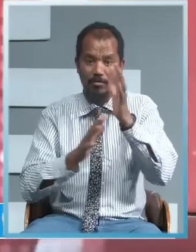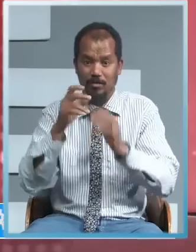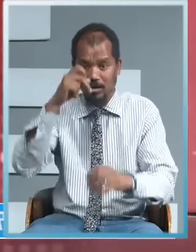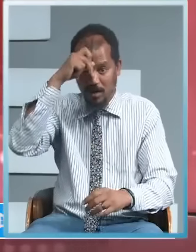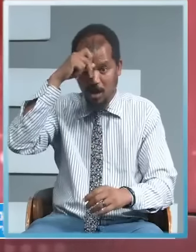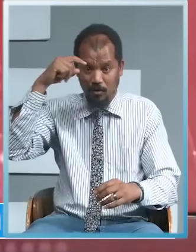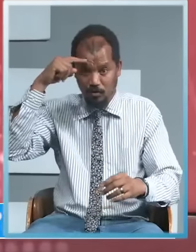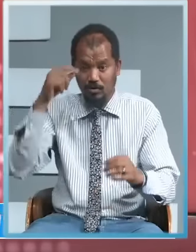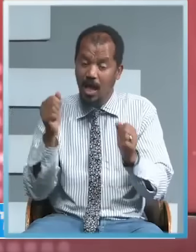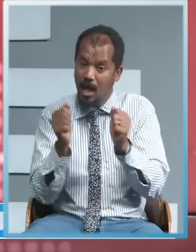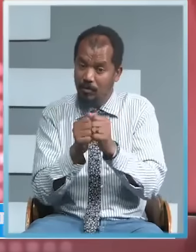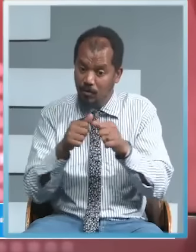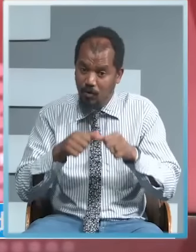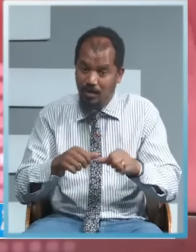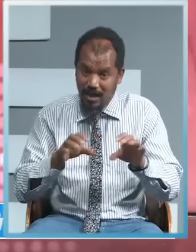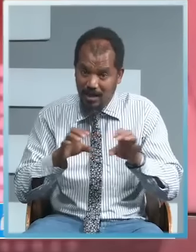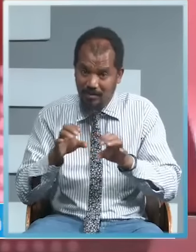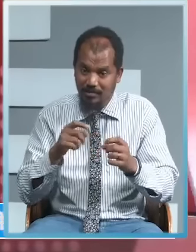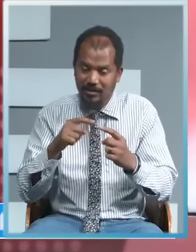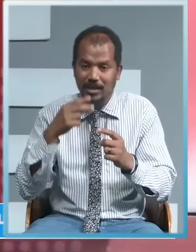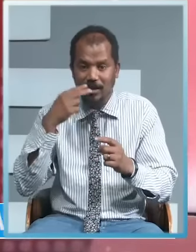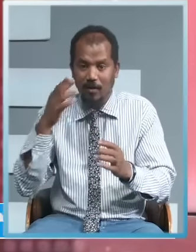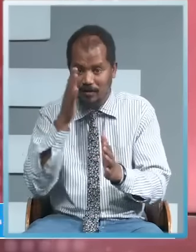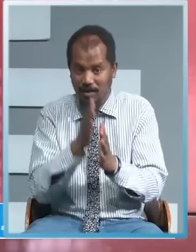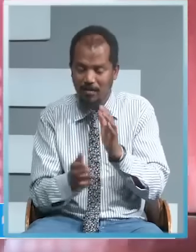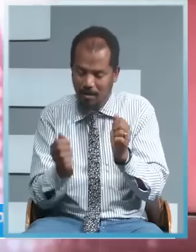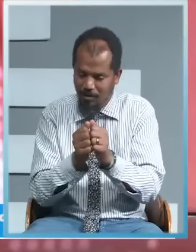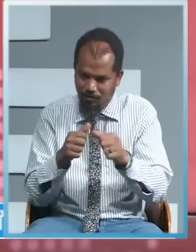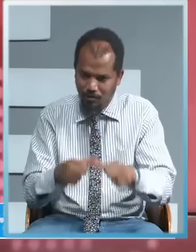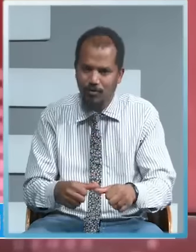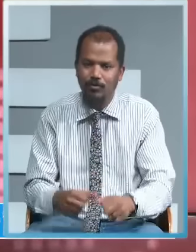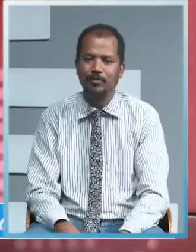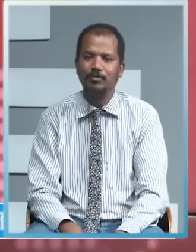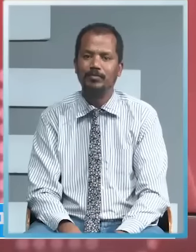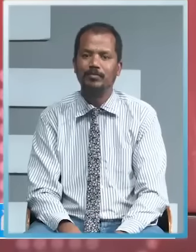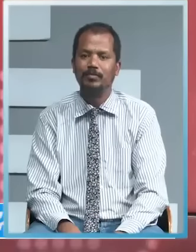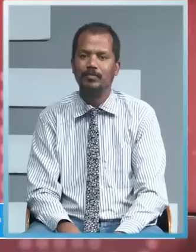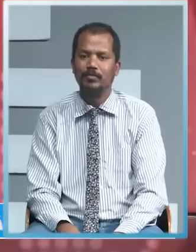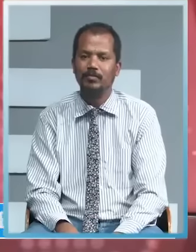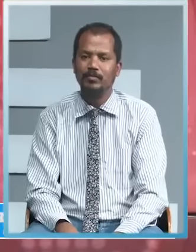ቋንቋው ዳዊት ኮሳይ አብረናችሁ ቆይታ እናደርጋለን። እስከ ዜናው ፍጻሜ አብራችሁን ቆዩ።